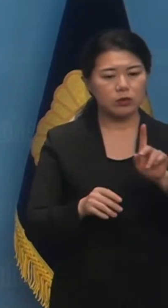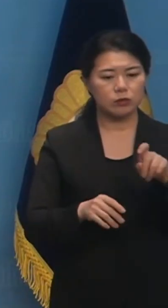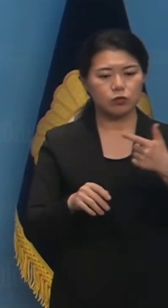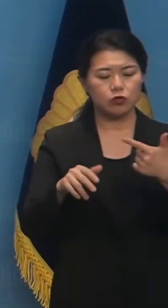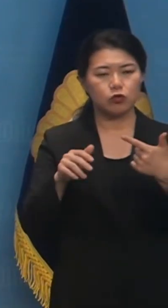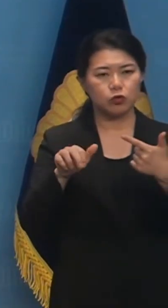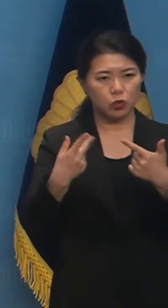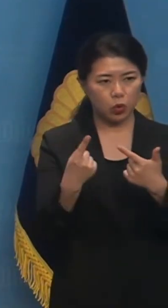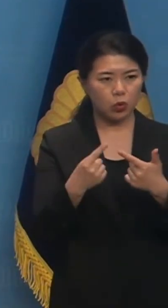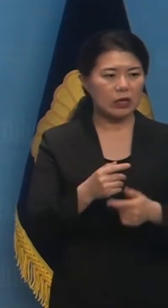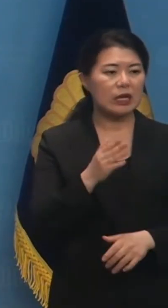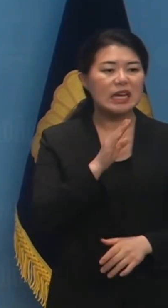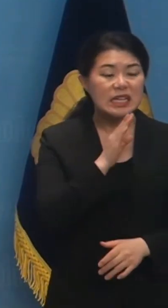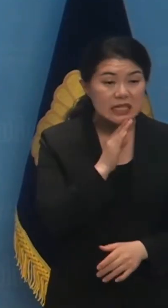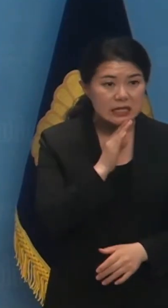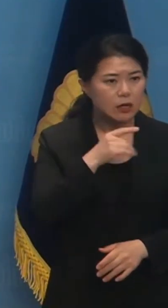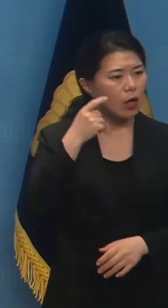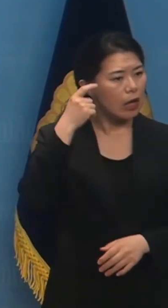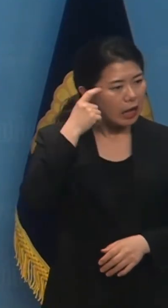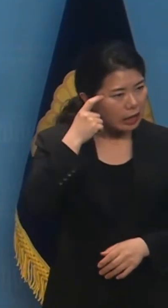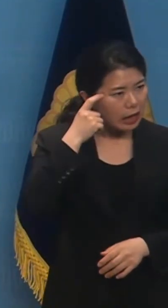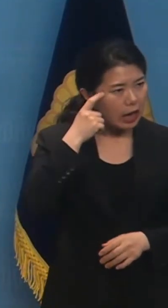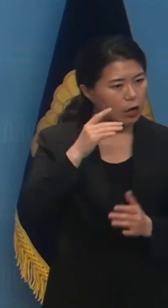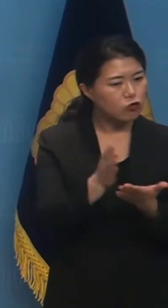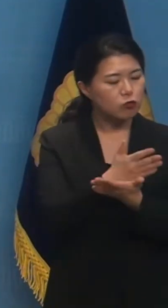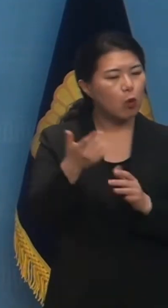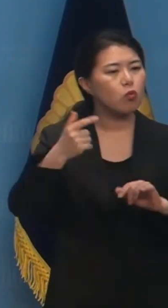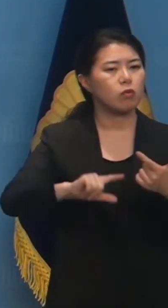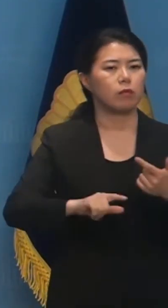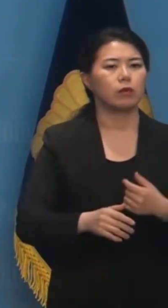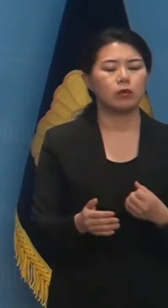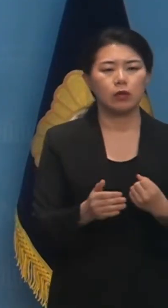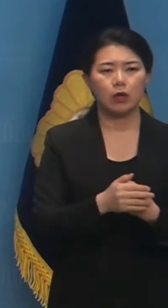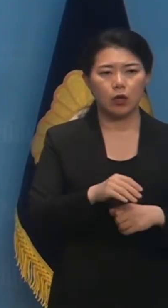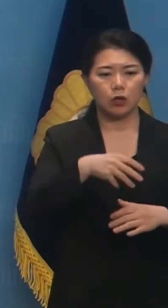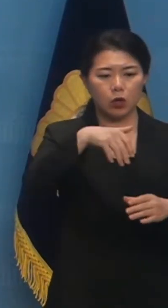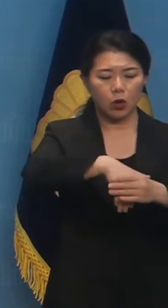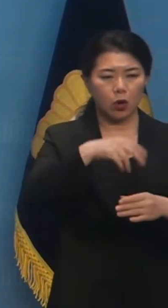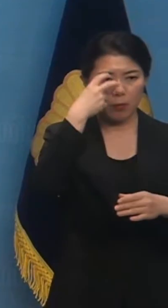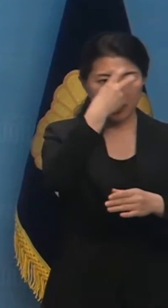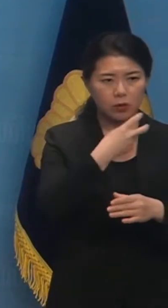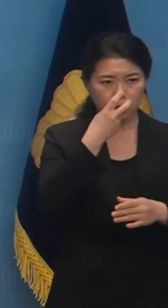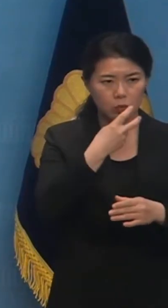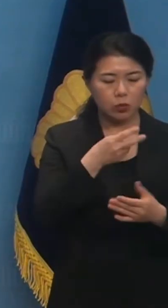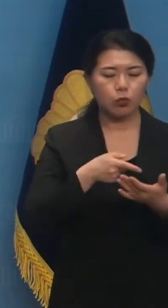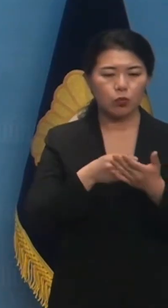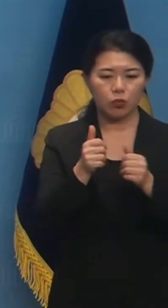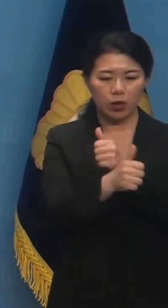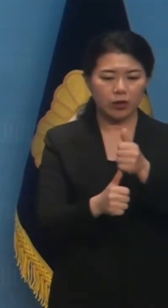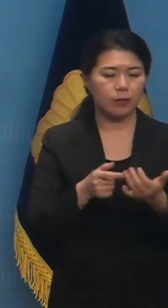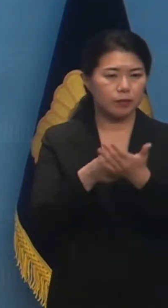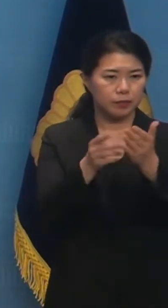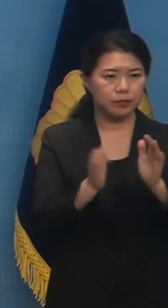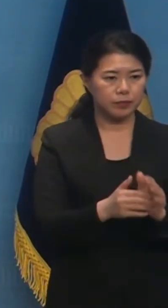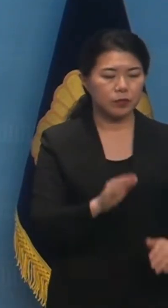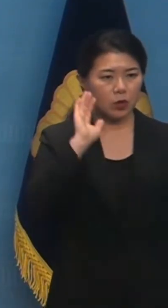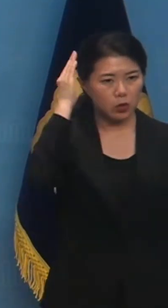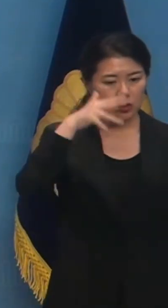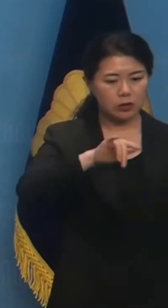제16조 사실과 의견의 구별을 위반한 것으로 선거방송심의위원회 심의 접수하였습니다. 최근